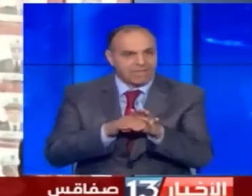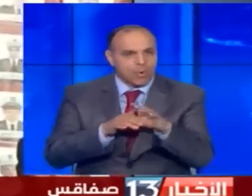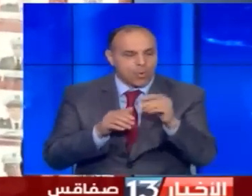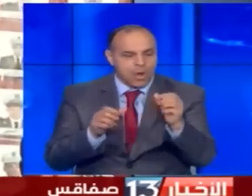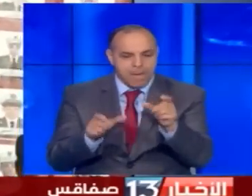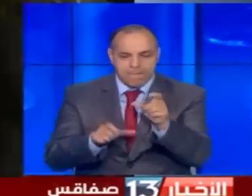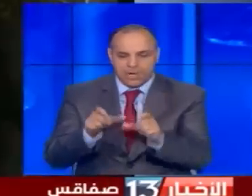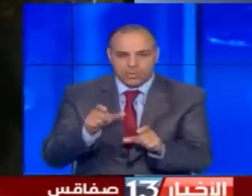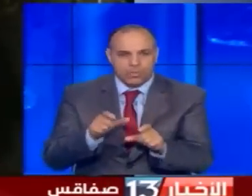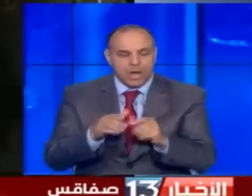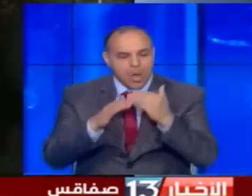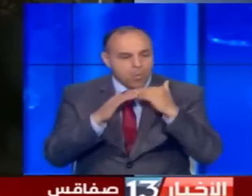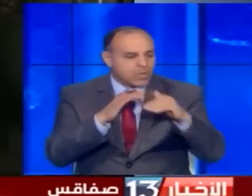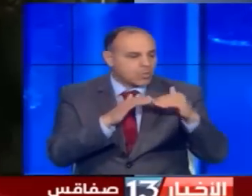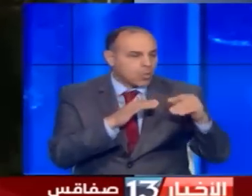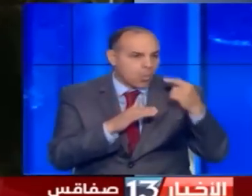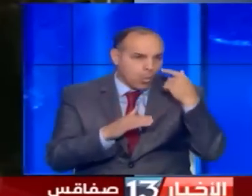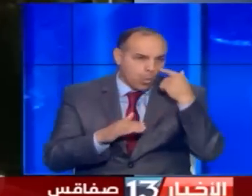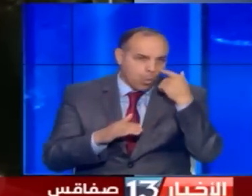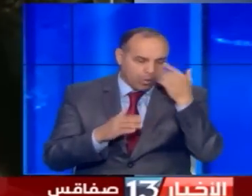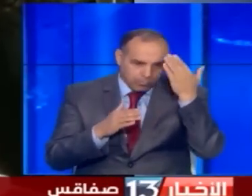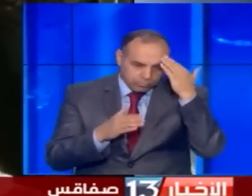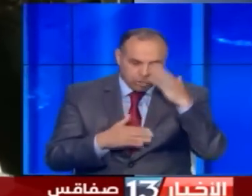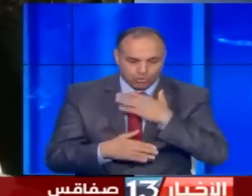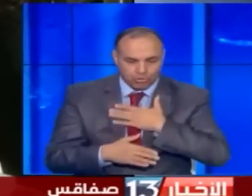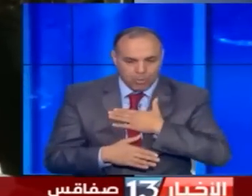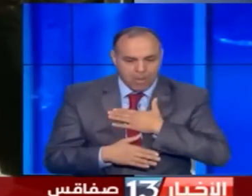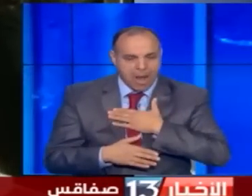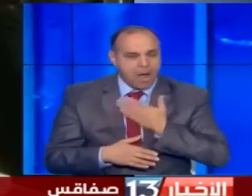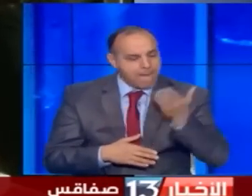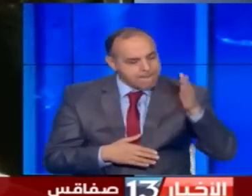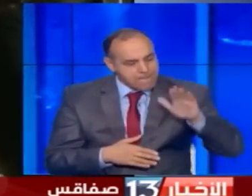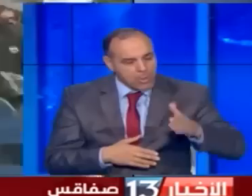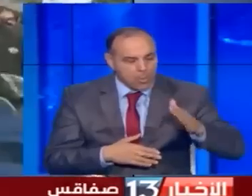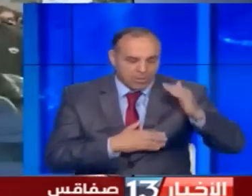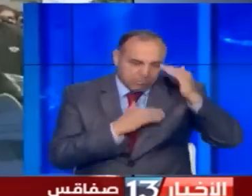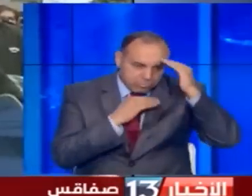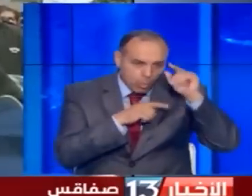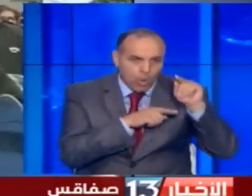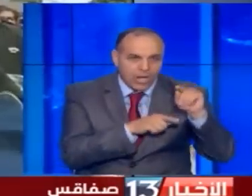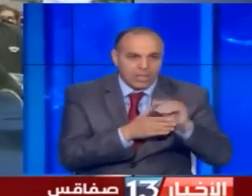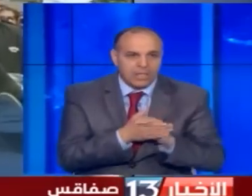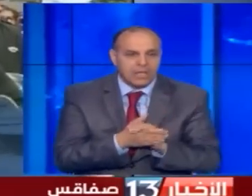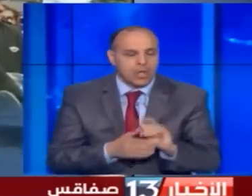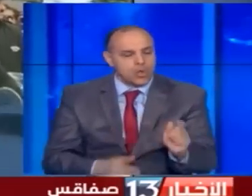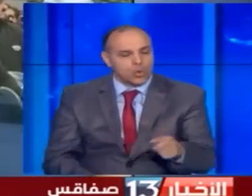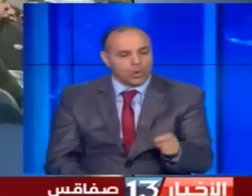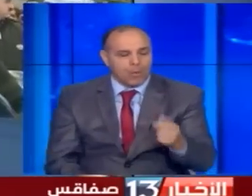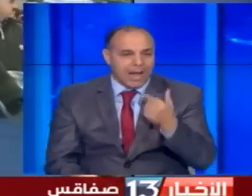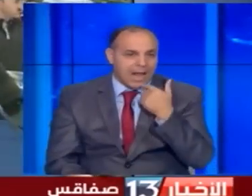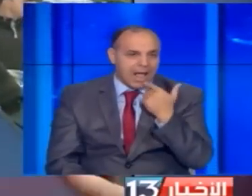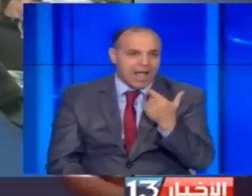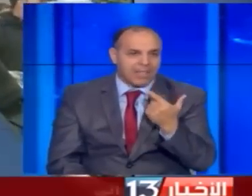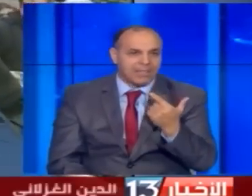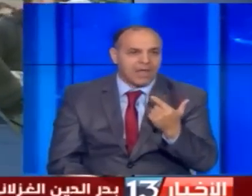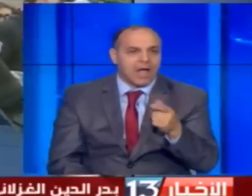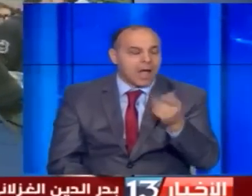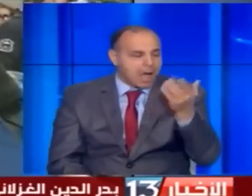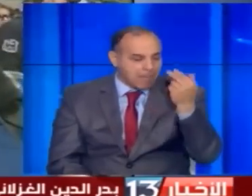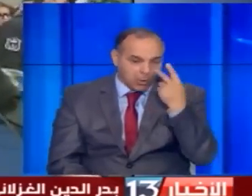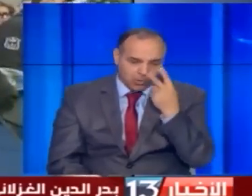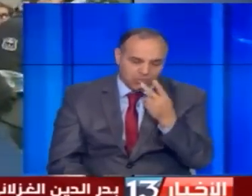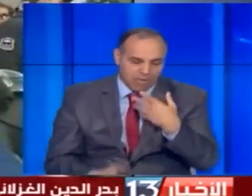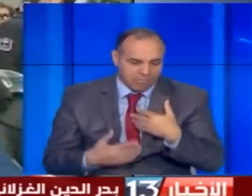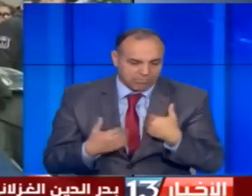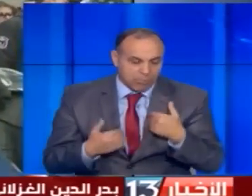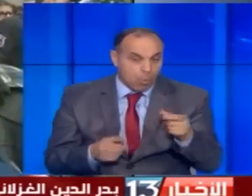مجموعة رسائل مفادها اعتراف بالجميل لشهداء هذا الوطن. هي بطبيعة معناتها من كنت حزين كتشوف هكا